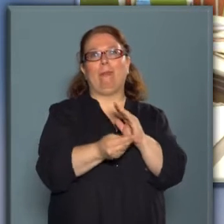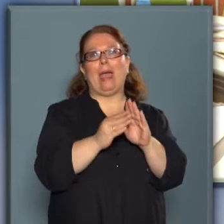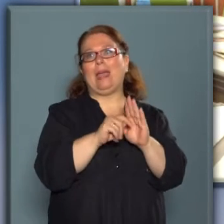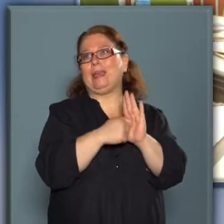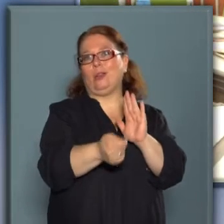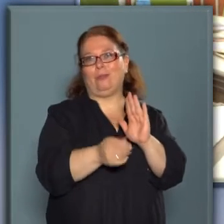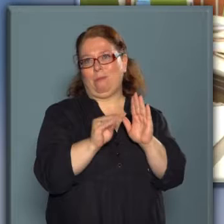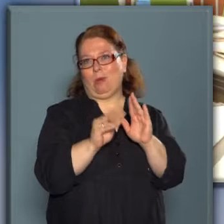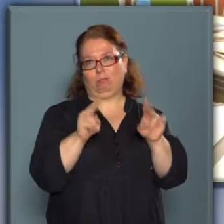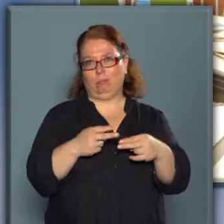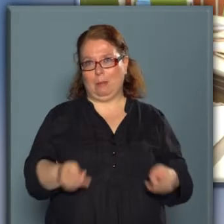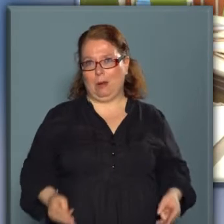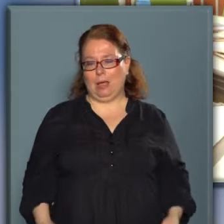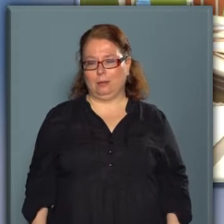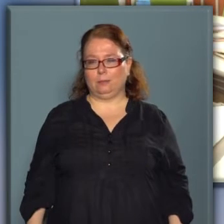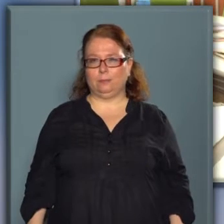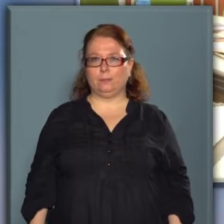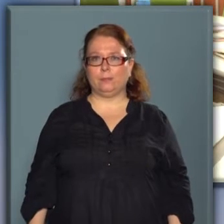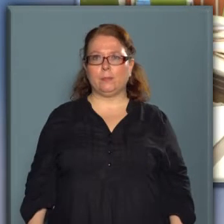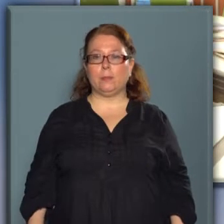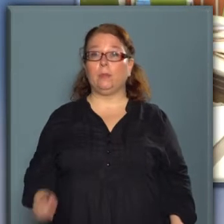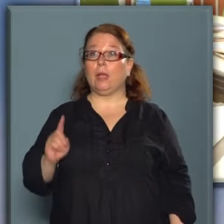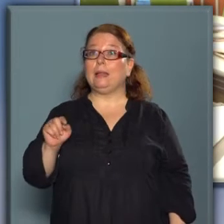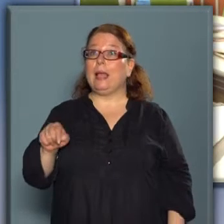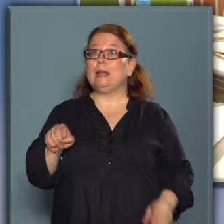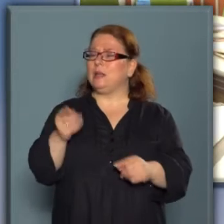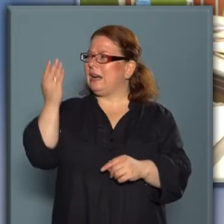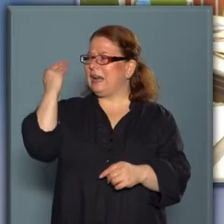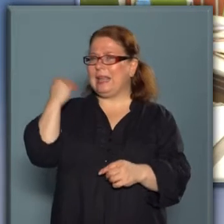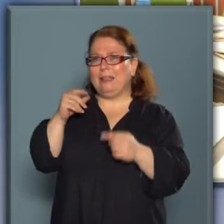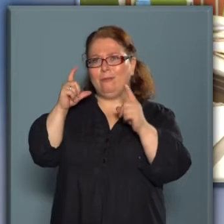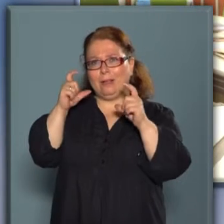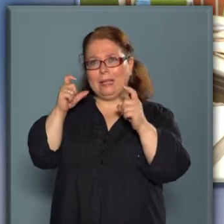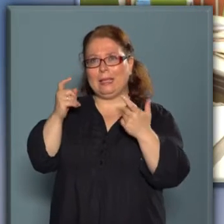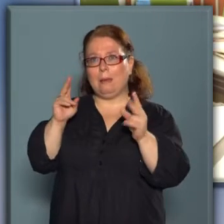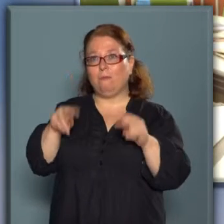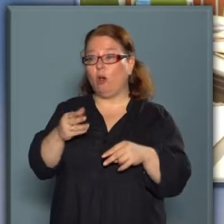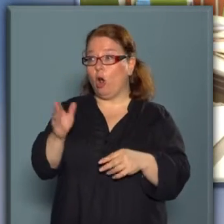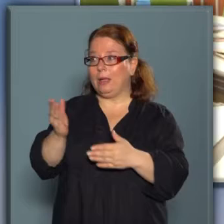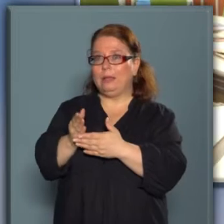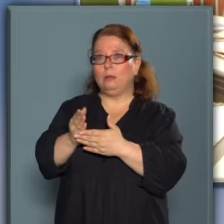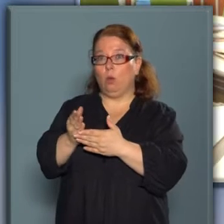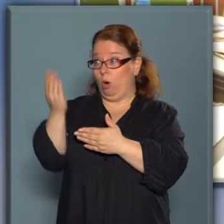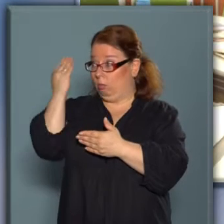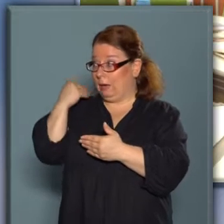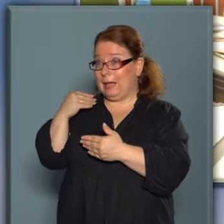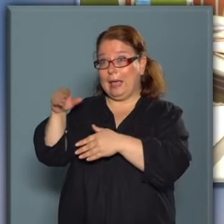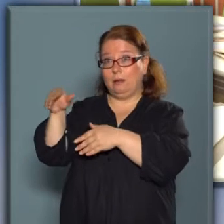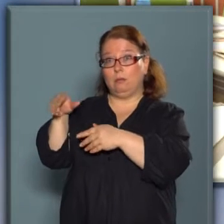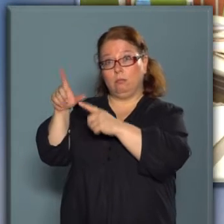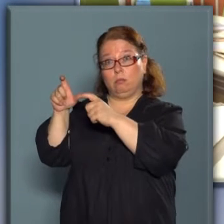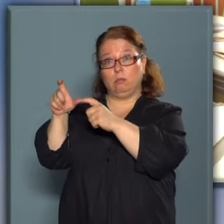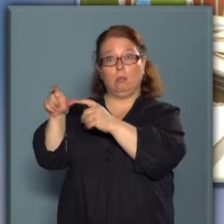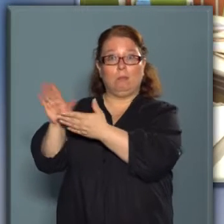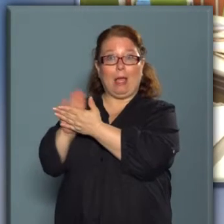kiadványba megjelentetni nem lehet. De ezek olyan régiek, hogy van, akiktől beszerezte